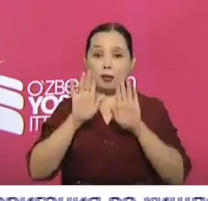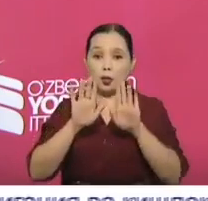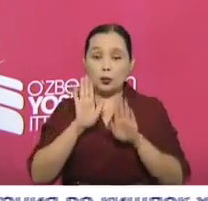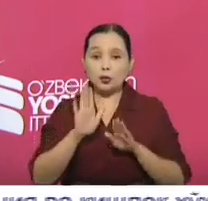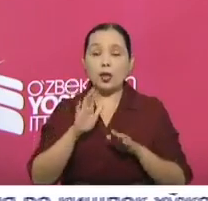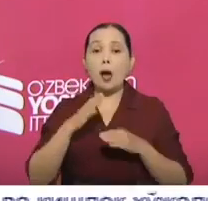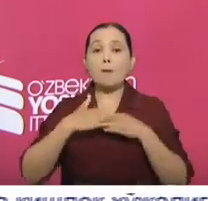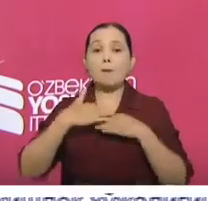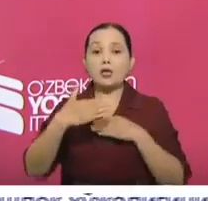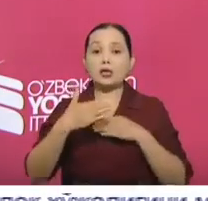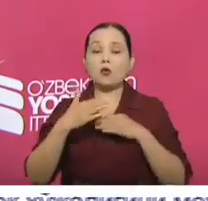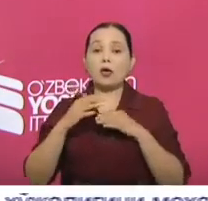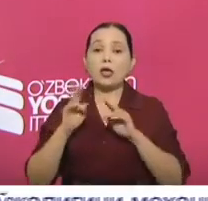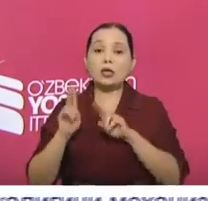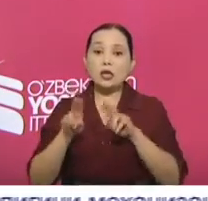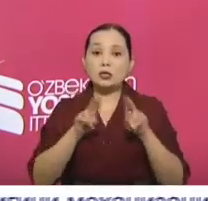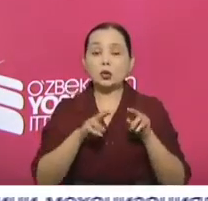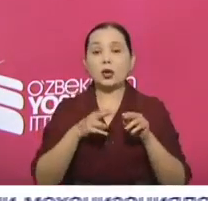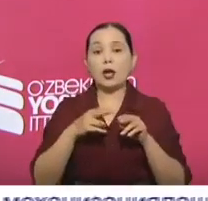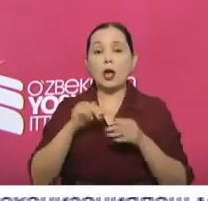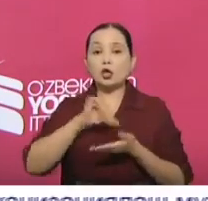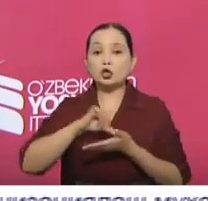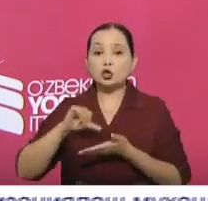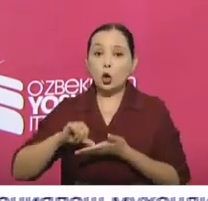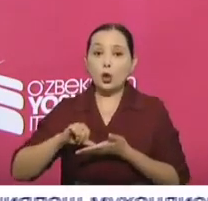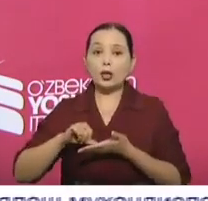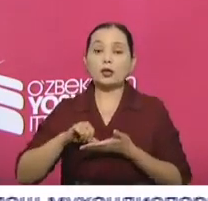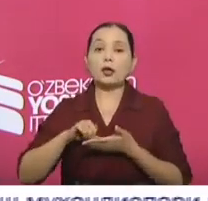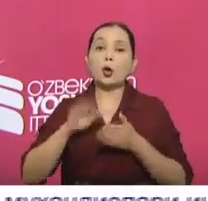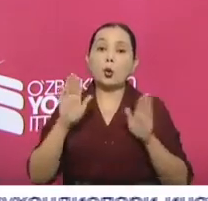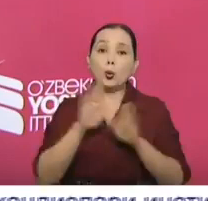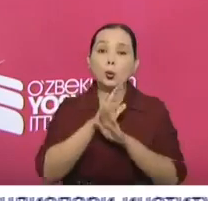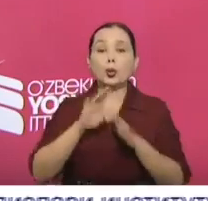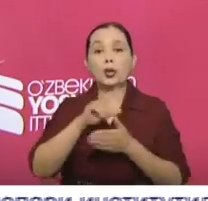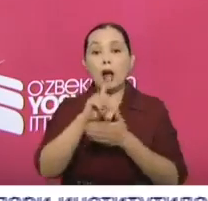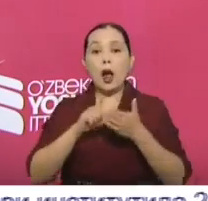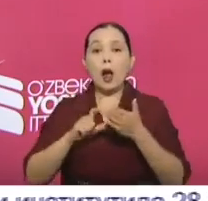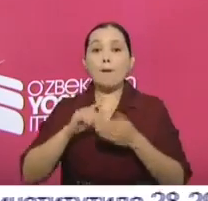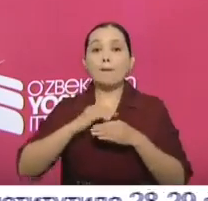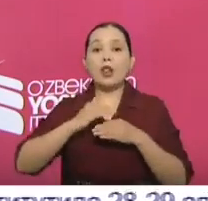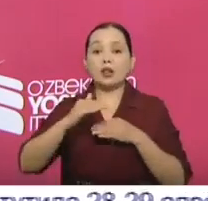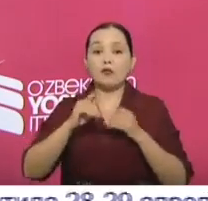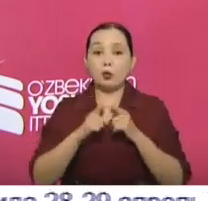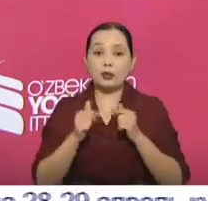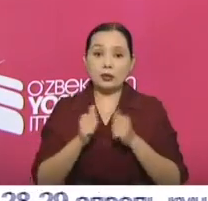биргаликда масофавий наволар, созандалар иштирокида куй ва наволар платформаси яратилди.